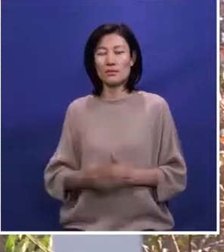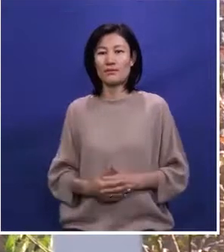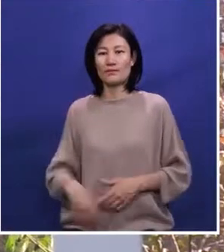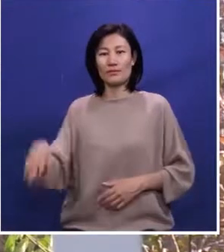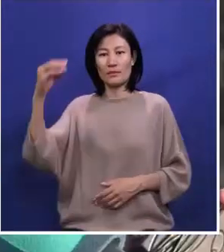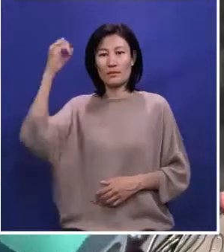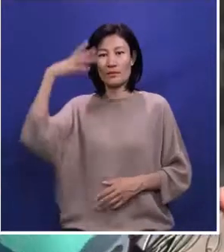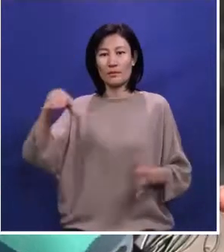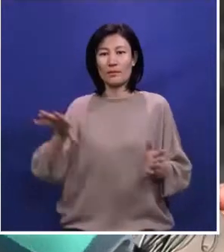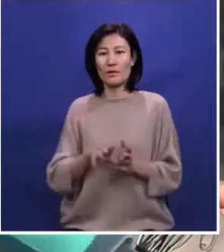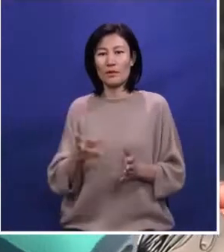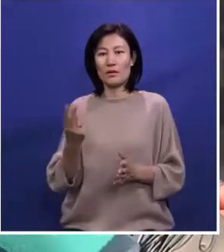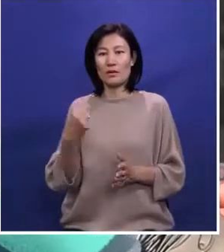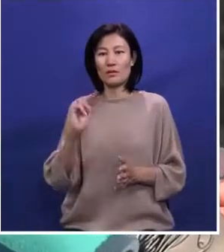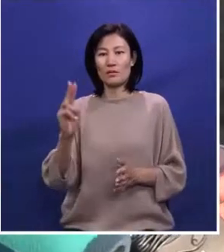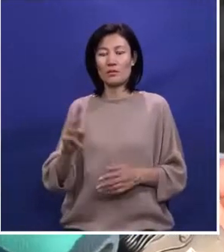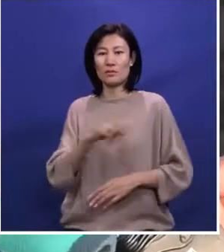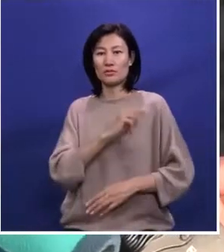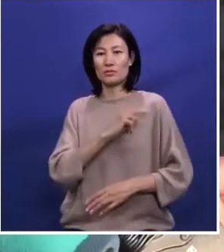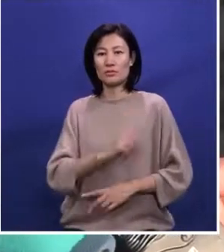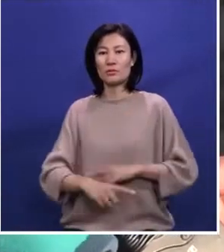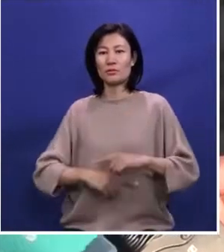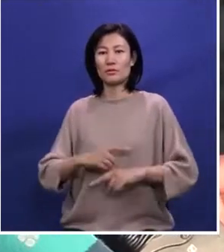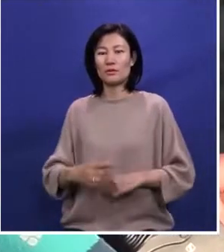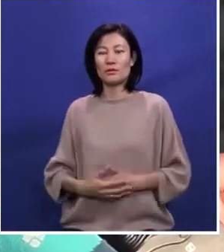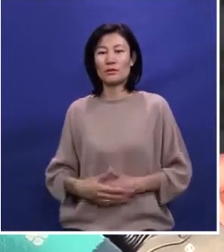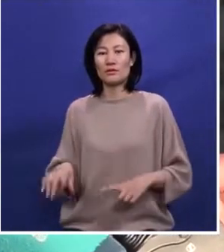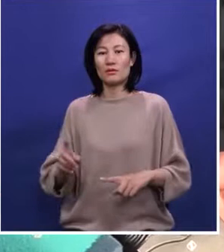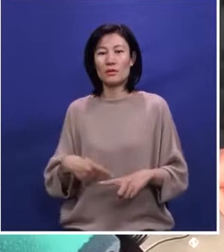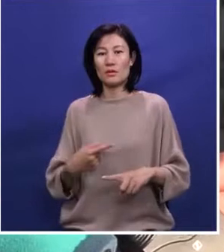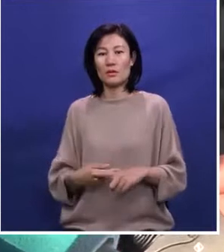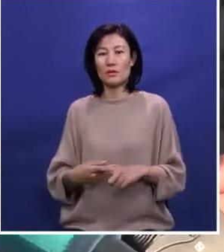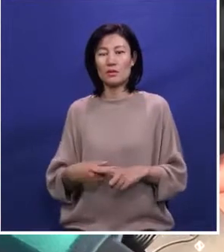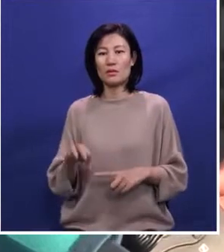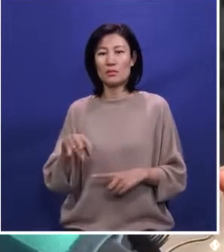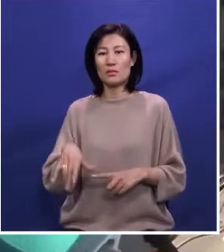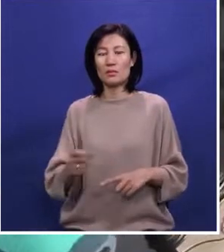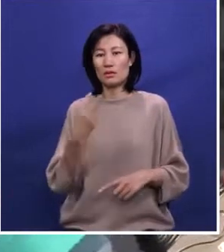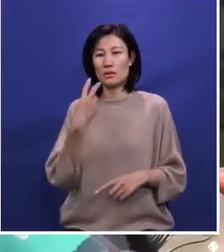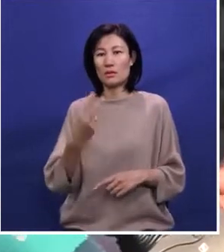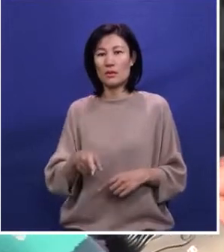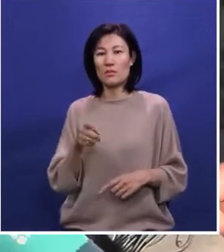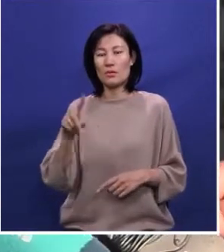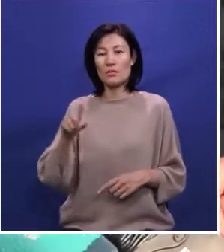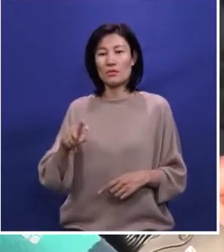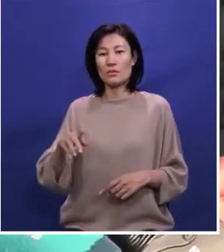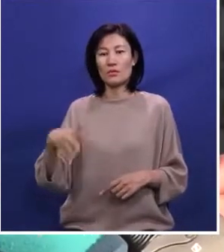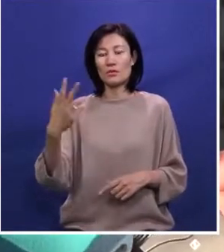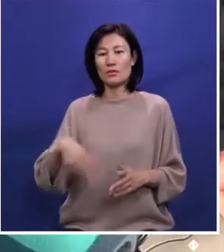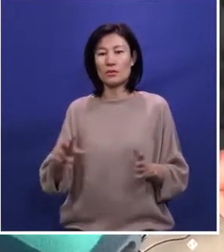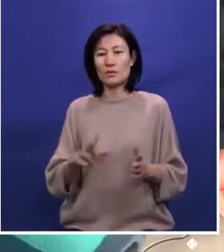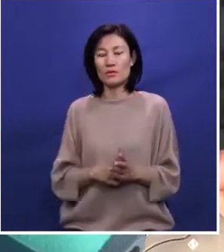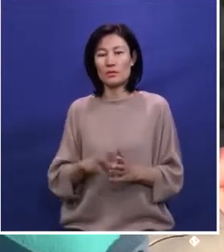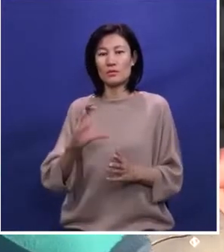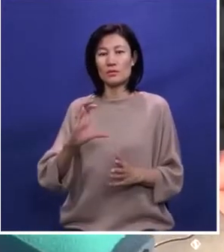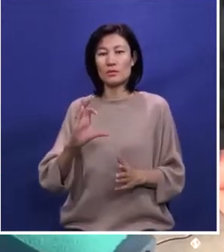Электр желілерін жаңғырту науқан жұмысы жүріп жатыр. Және де осы Ынтымақ ауылына қарасты 1153